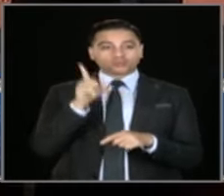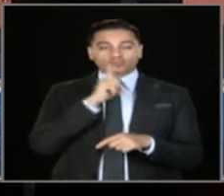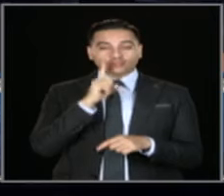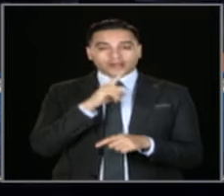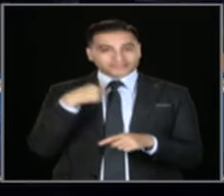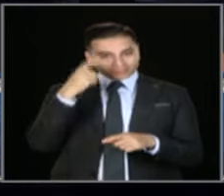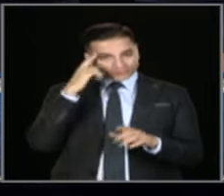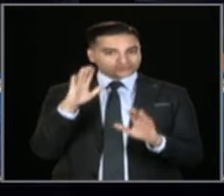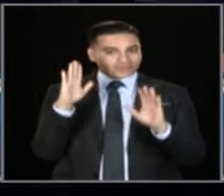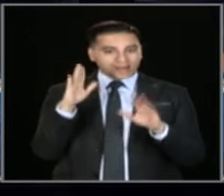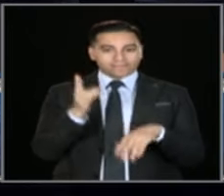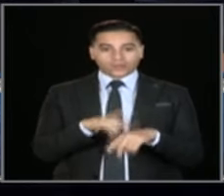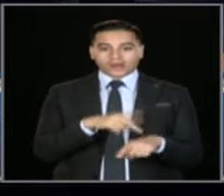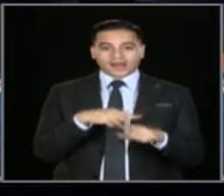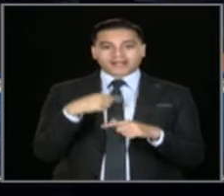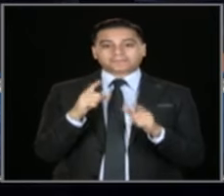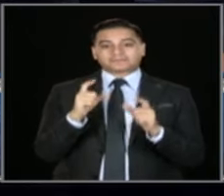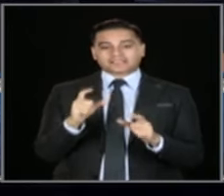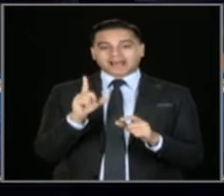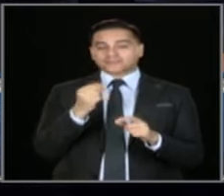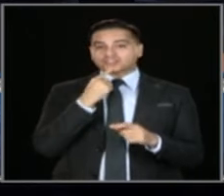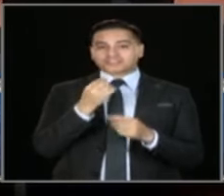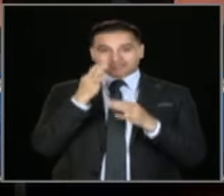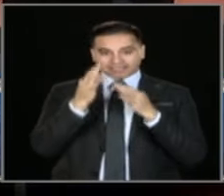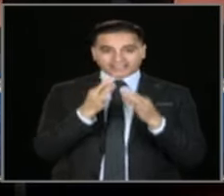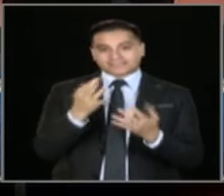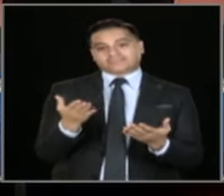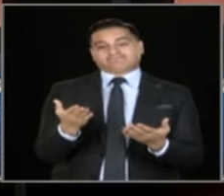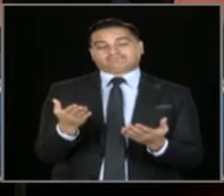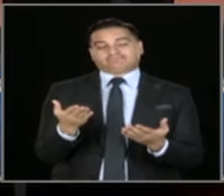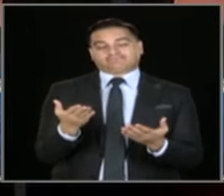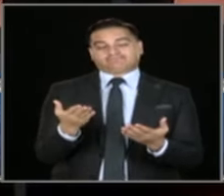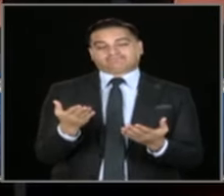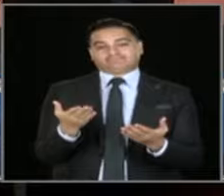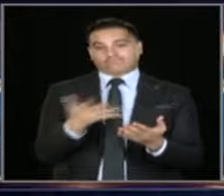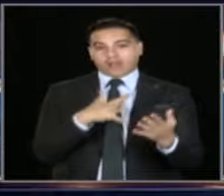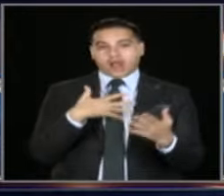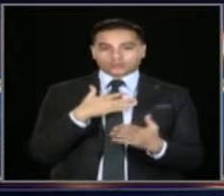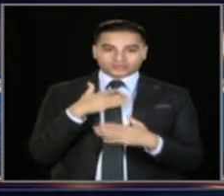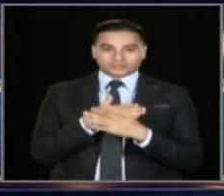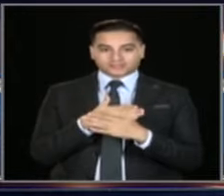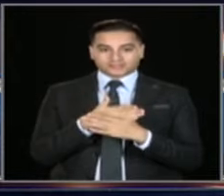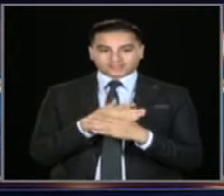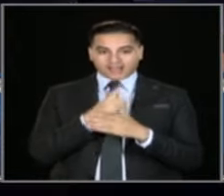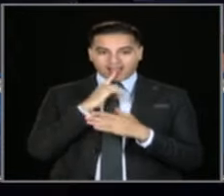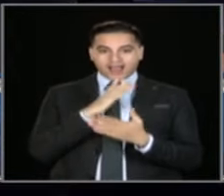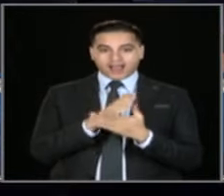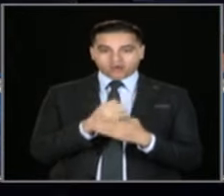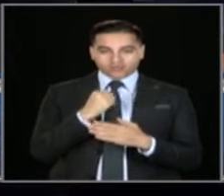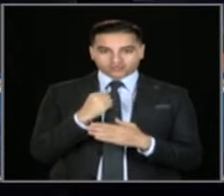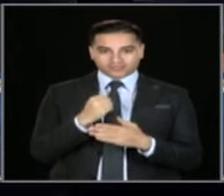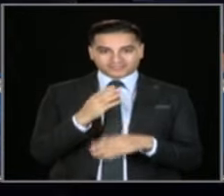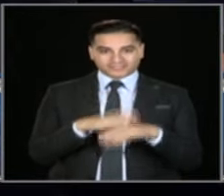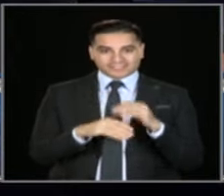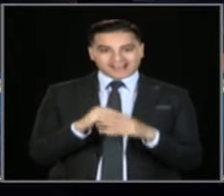لا وعندنا كمان، بس انا مستني بقولهم في 15 ثانيه هناخدهم. عايز ياخد حقه ثالث متل. انا معاه الصراحه، ناخد.